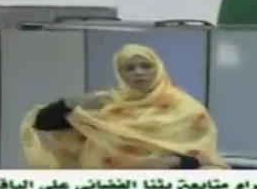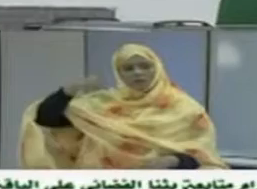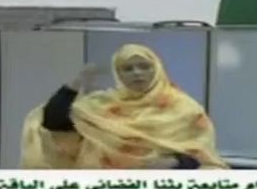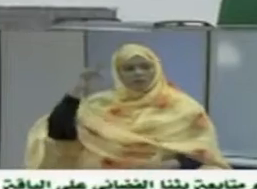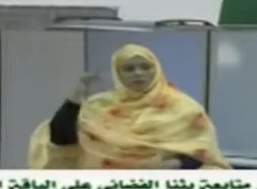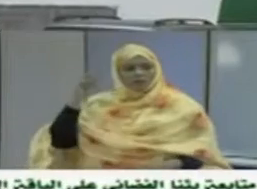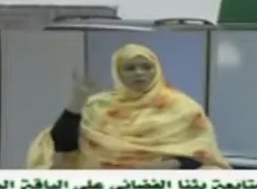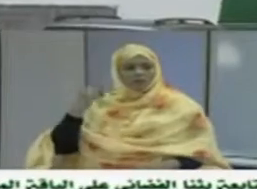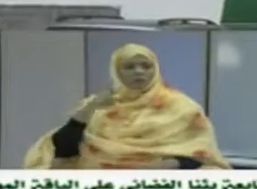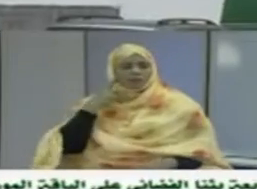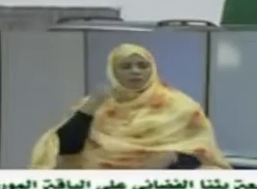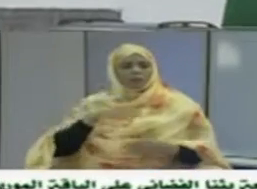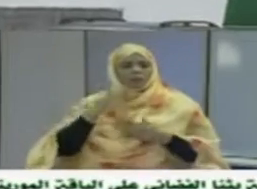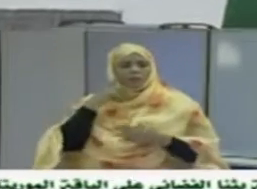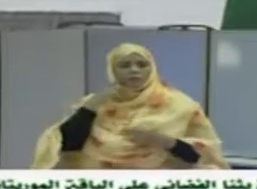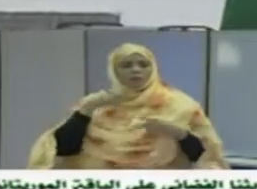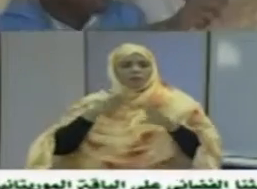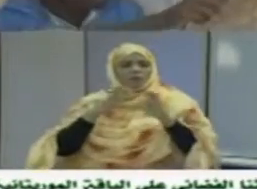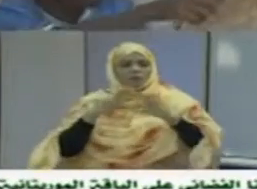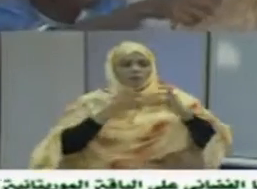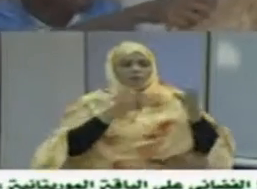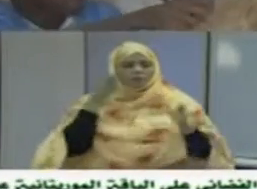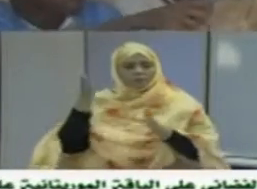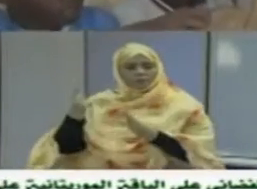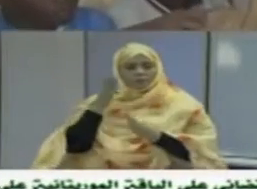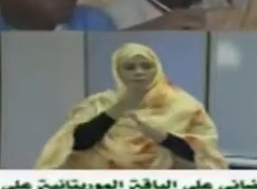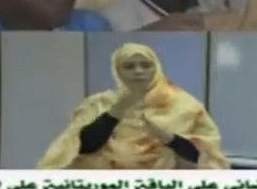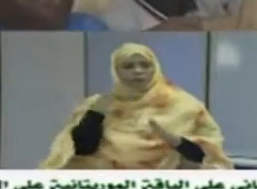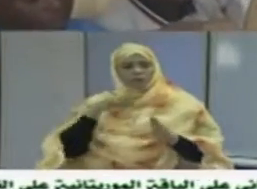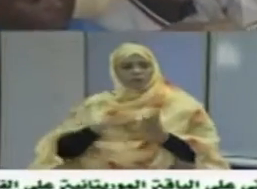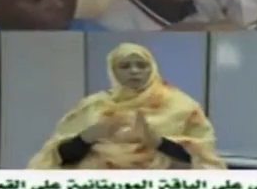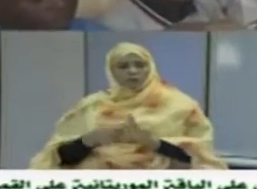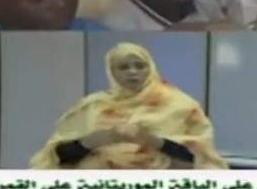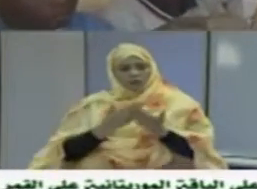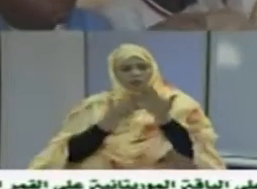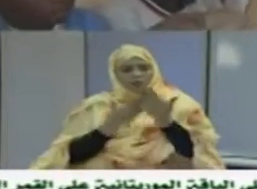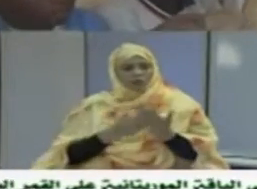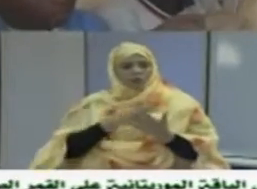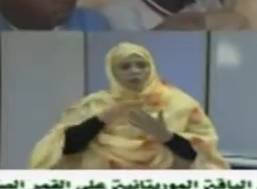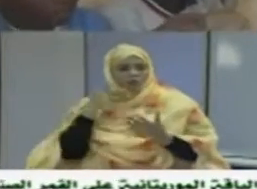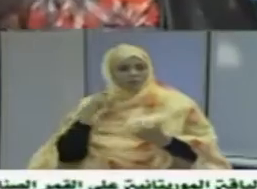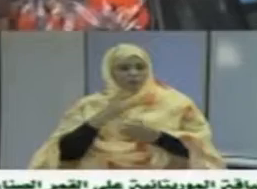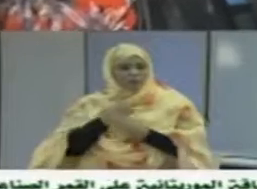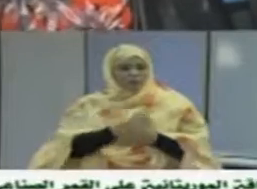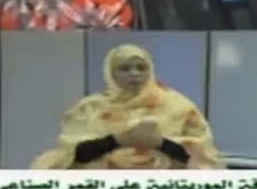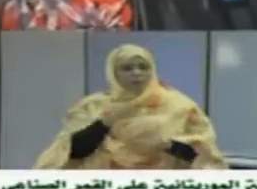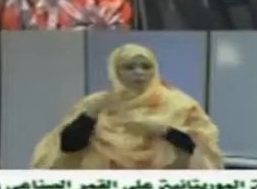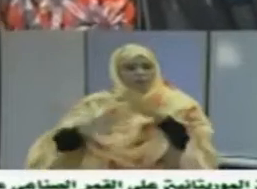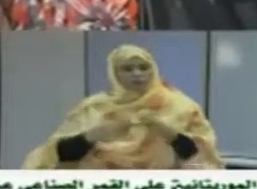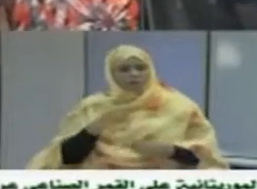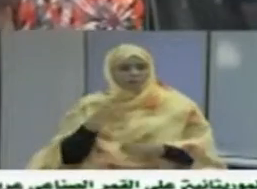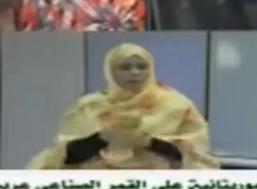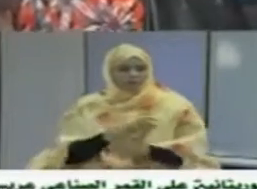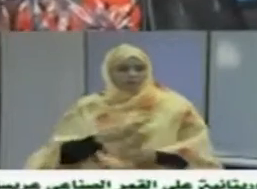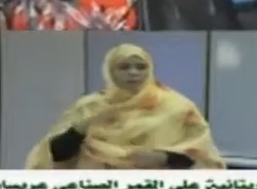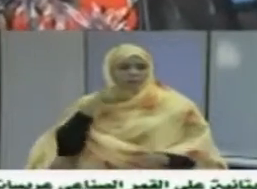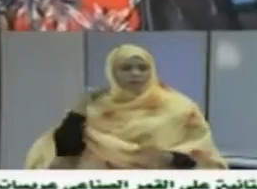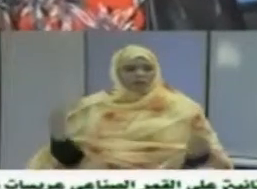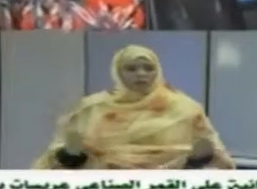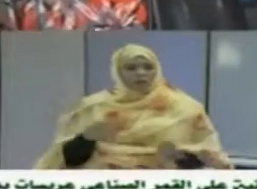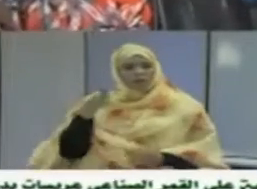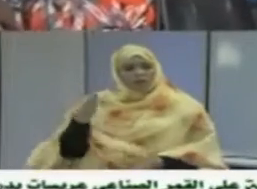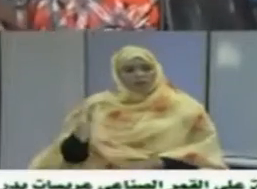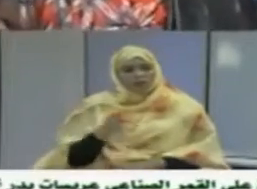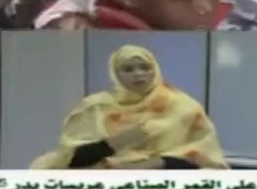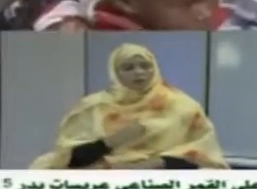الوفد الزائر خلال مختلف هذه المحطات على طبيعة العمل الذي تسهم به كل من هذه المرافق، إن على مستوى رياض الأطفال